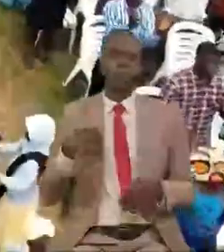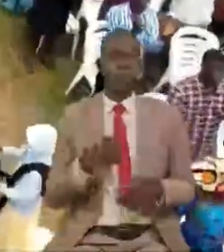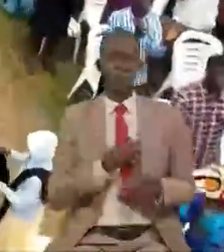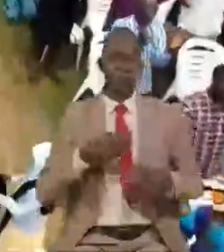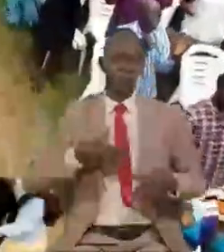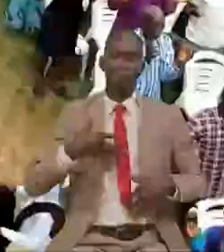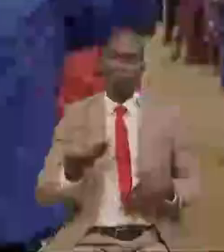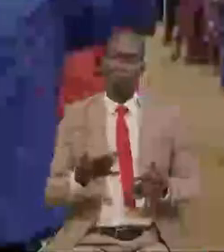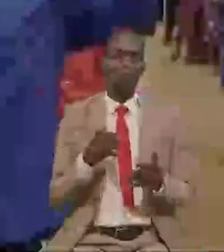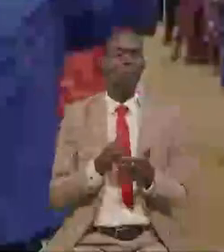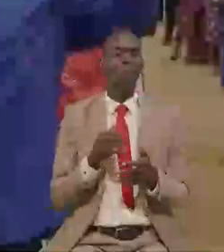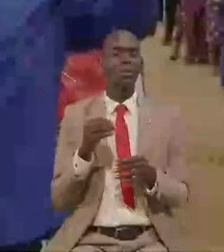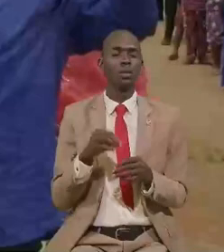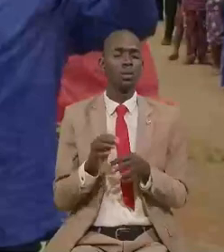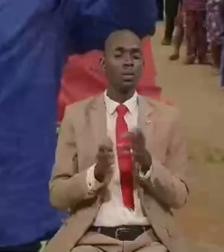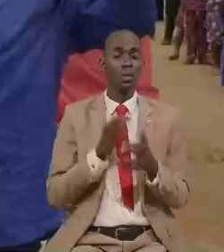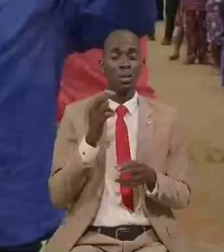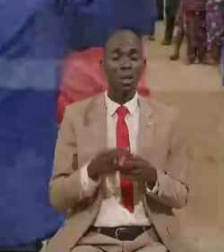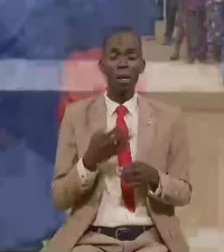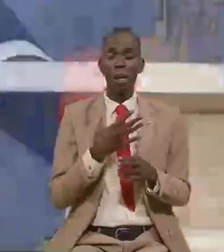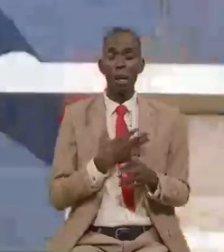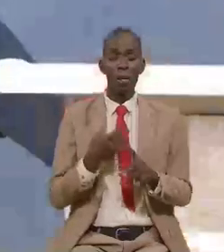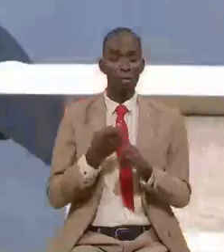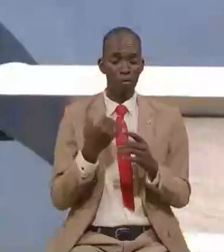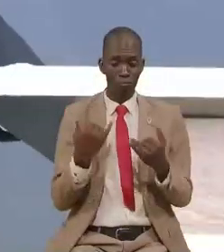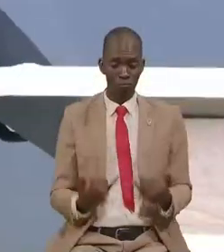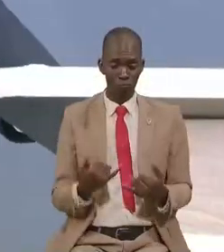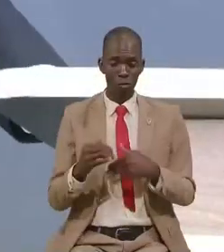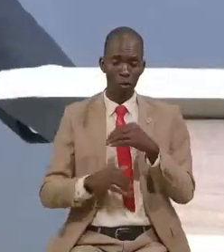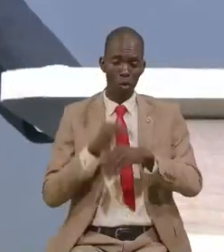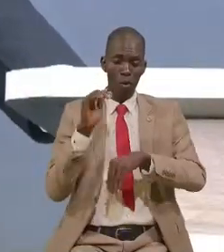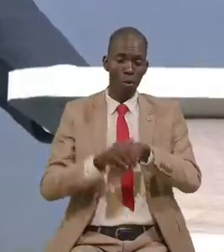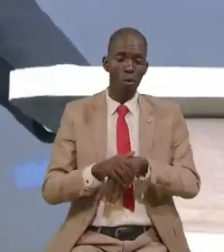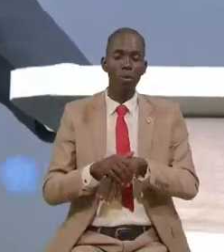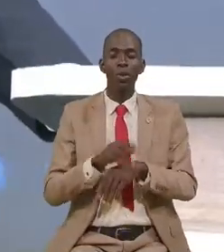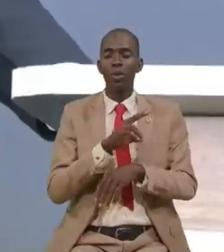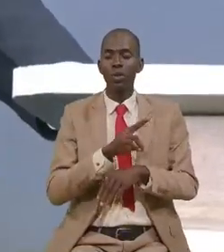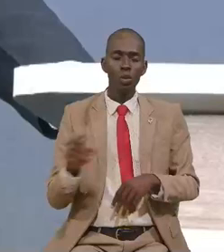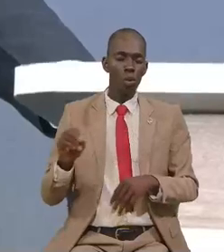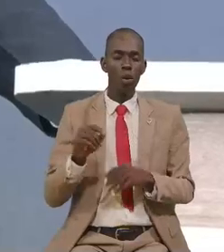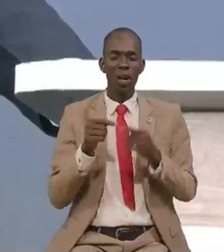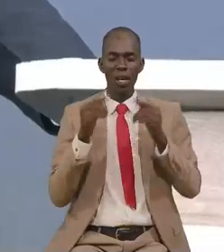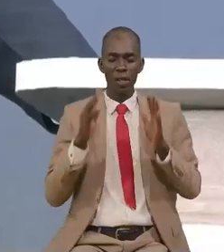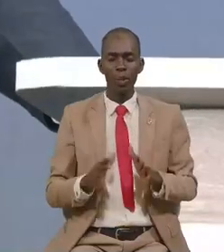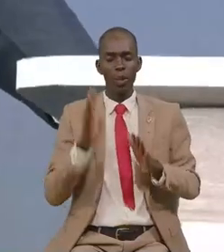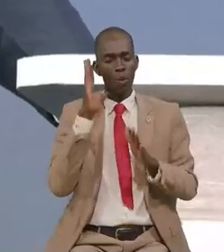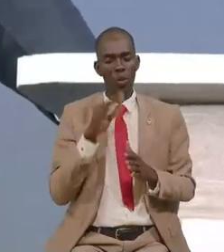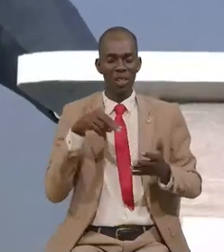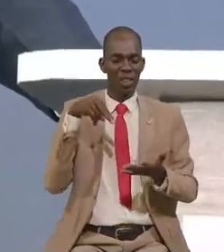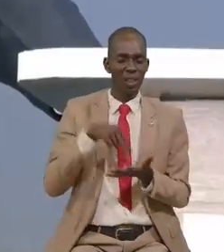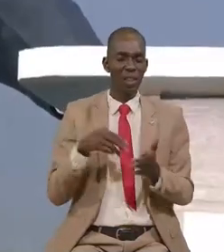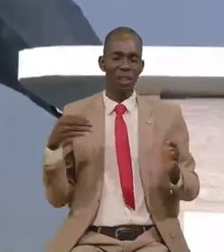cela. À partir de ce jour, aucun ennemi ne pourra tenir contre